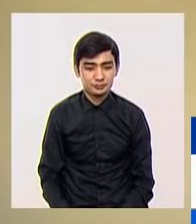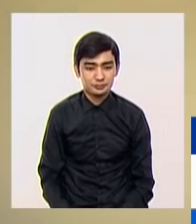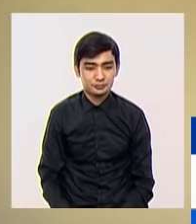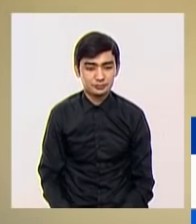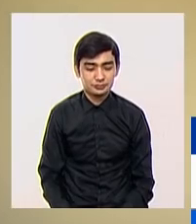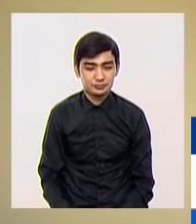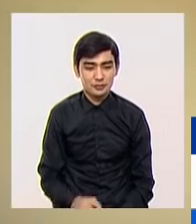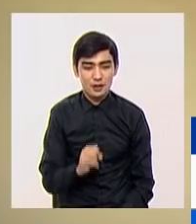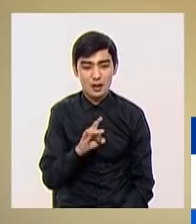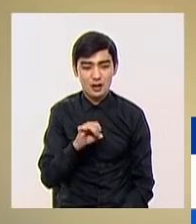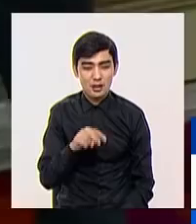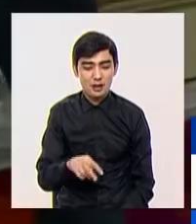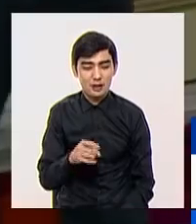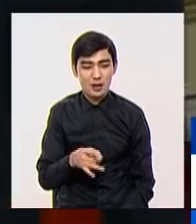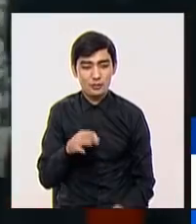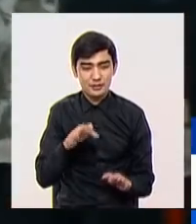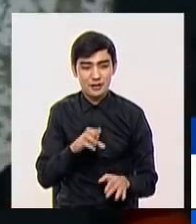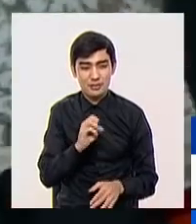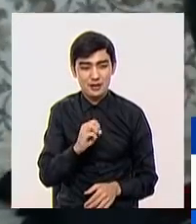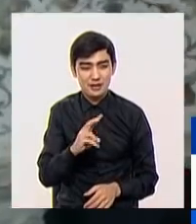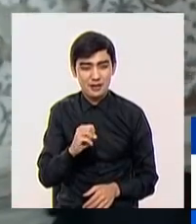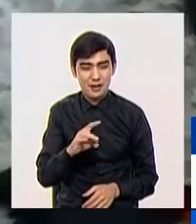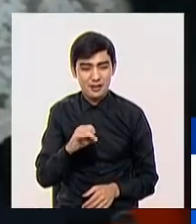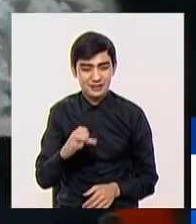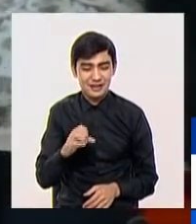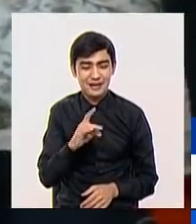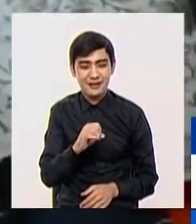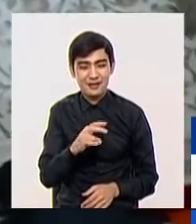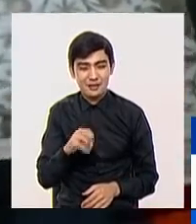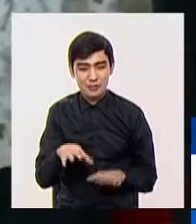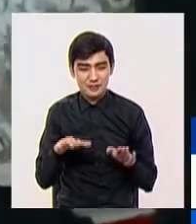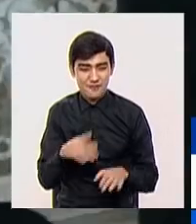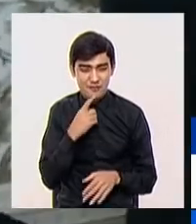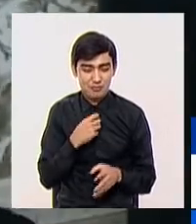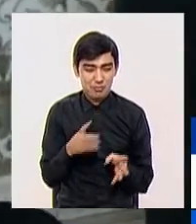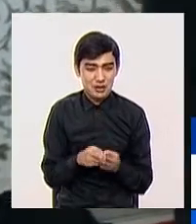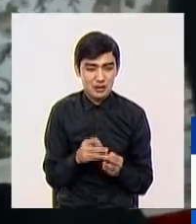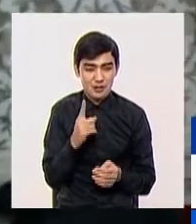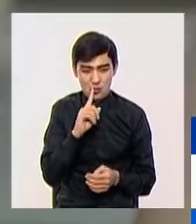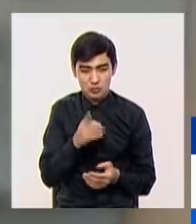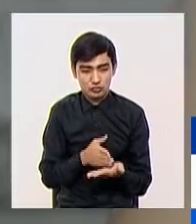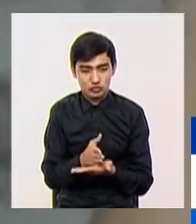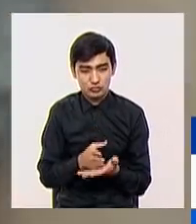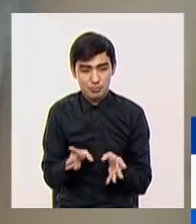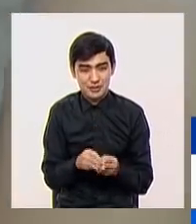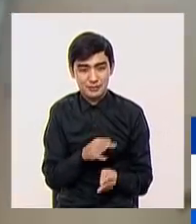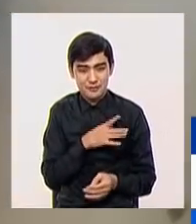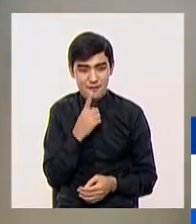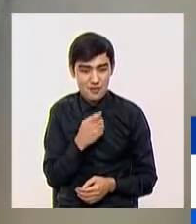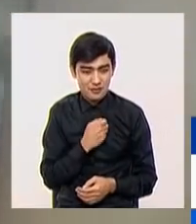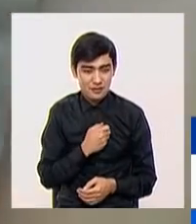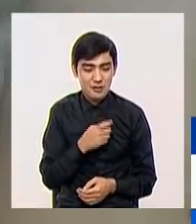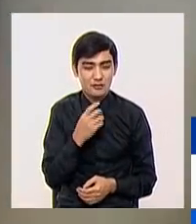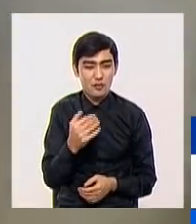жоқ. Арал ауданының тұрғыны Бегарыс Таңатаров Ринат Жеткіргеновпен теңіз әскери флотында бір жыл бойы бірге әскери борышын өтегенін